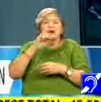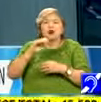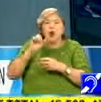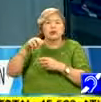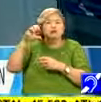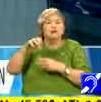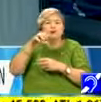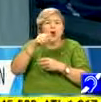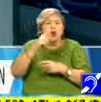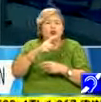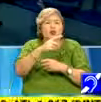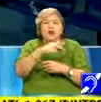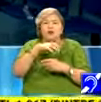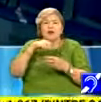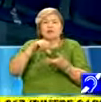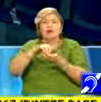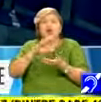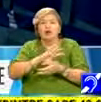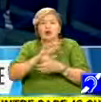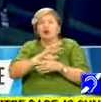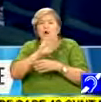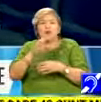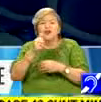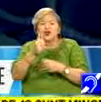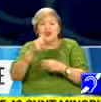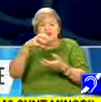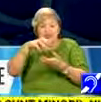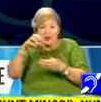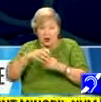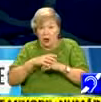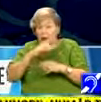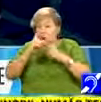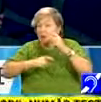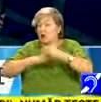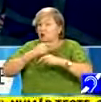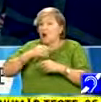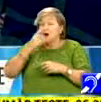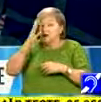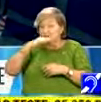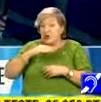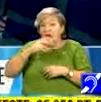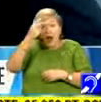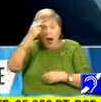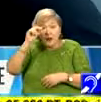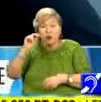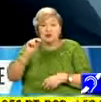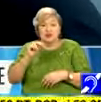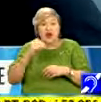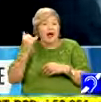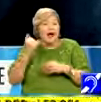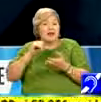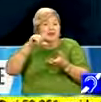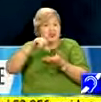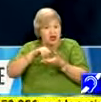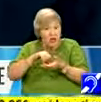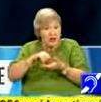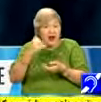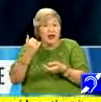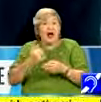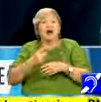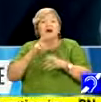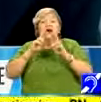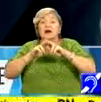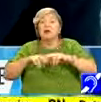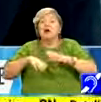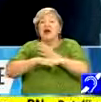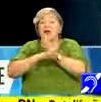un program prelungit al persoanelor la vaccinare. În următoarele zile vom anunța care sunt centrele în care vom avea